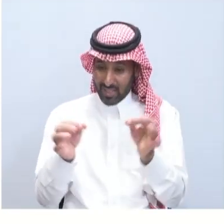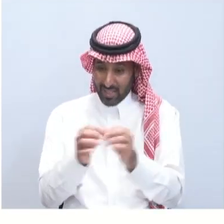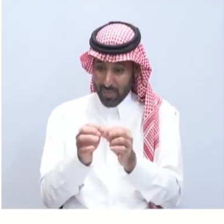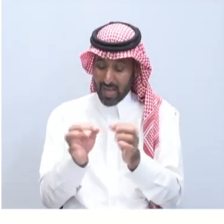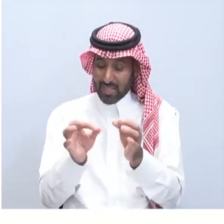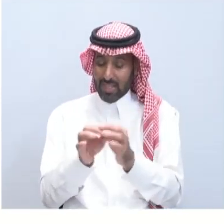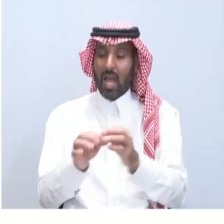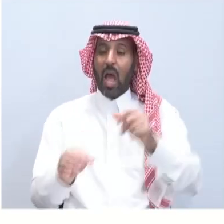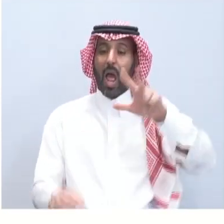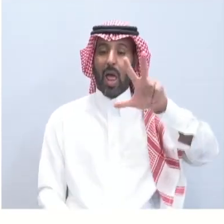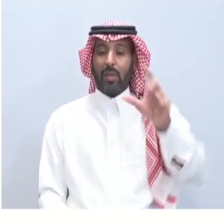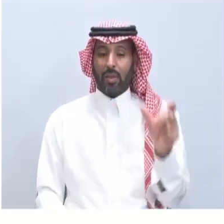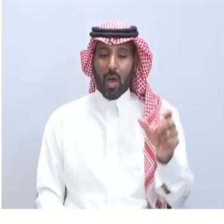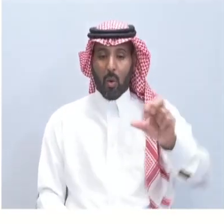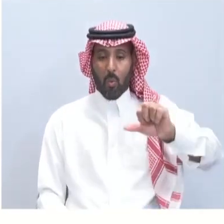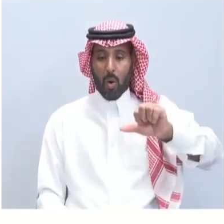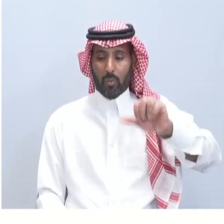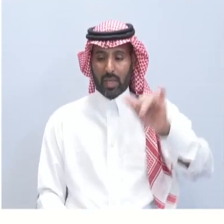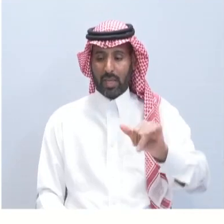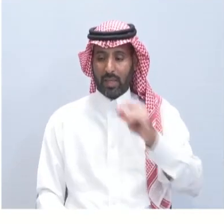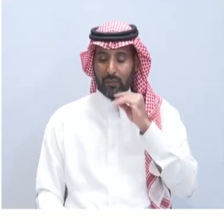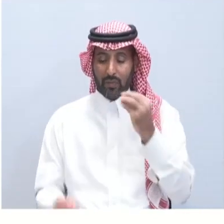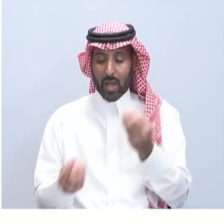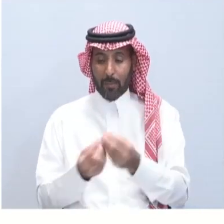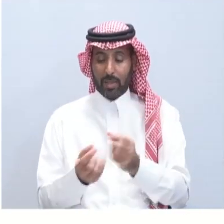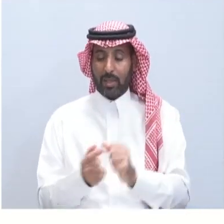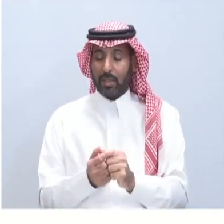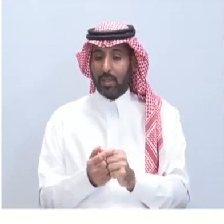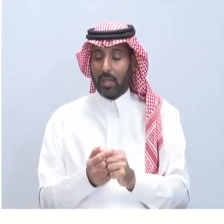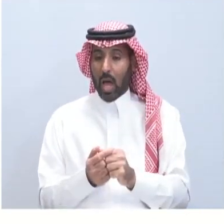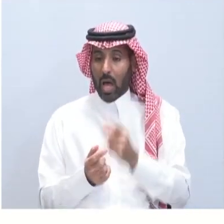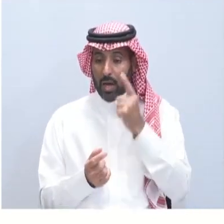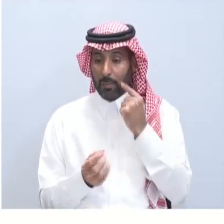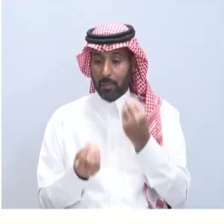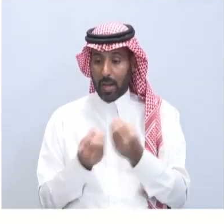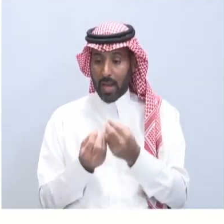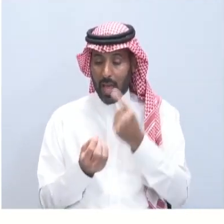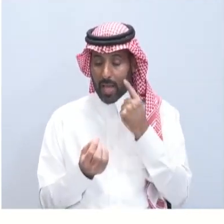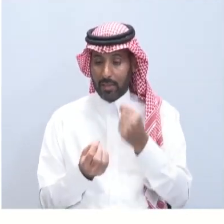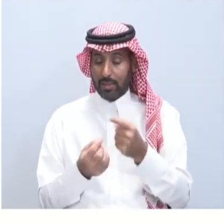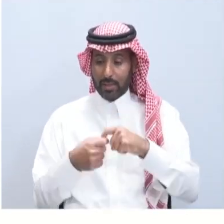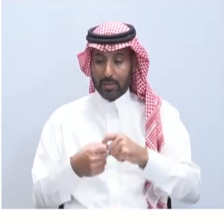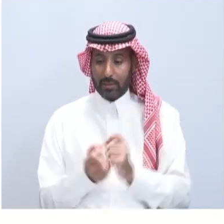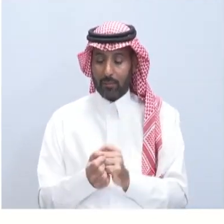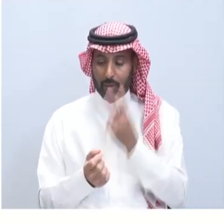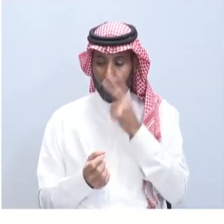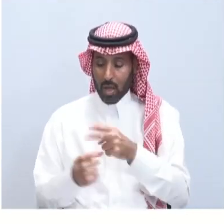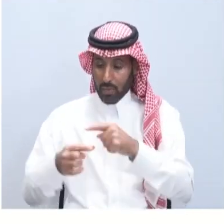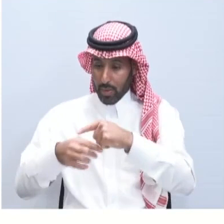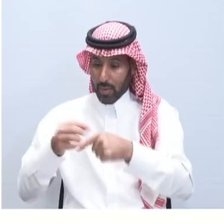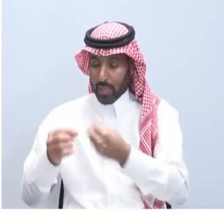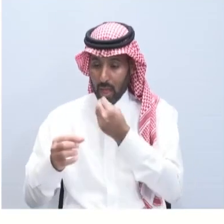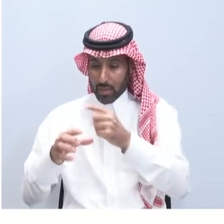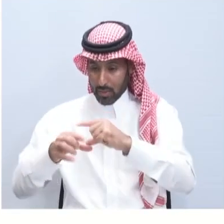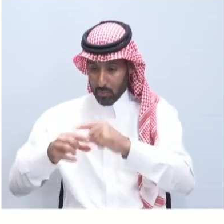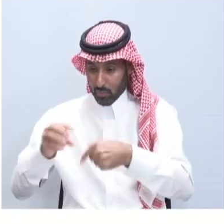النووي في عمليه الربط مع الحياه اعزائي الطلبه لعلك لاحظت بعض الاطعمه المحفوظه باشكال